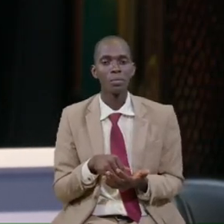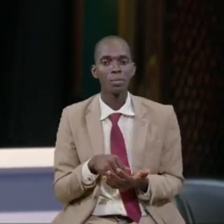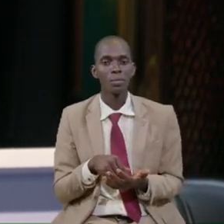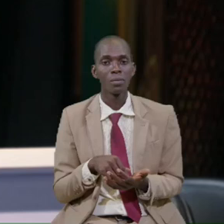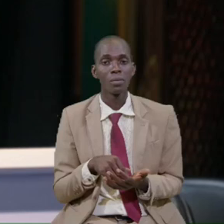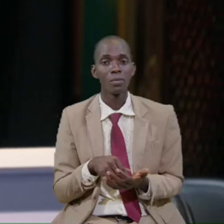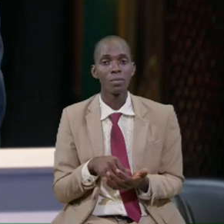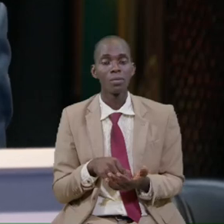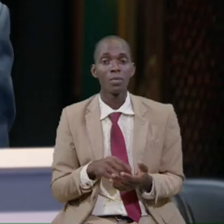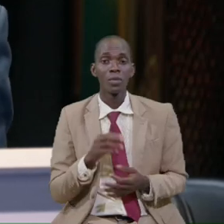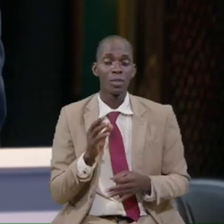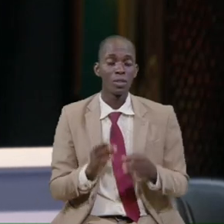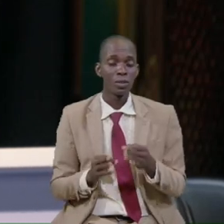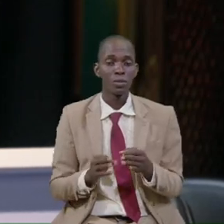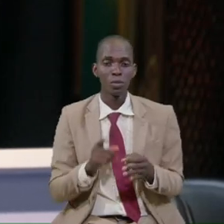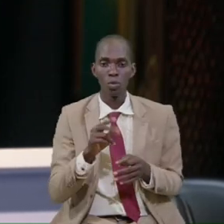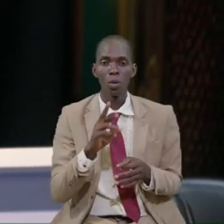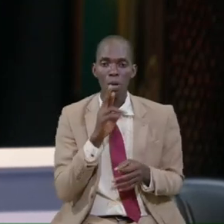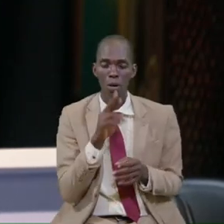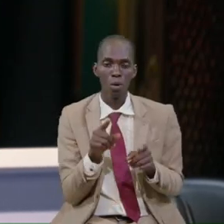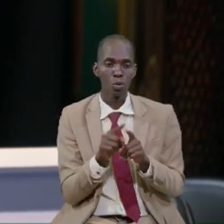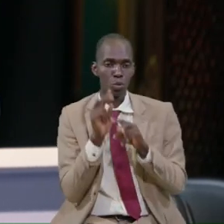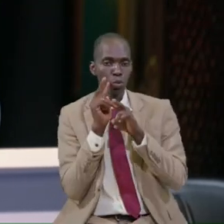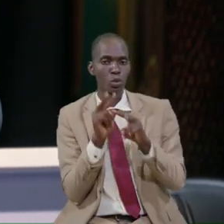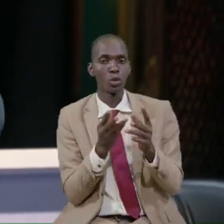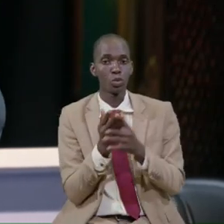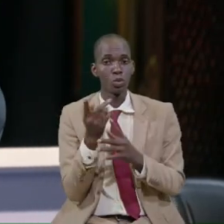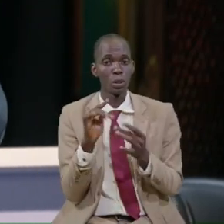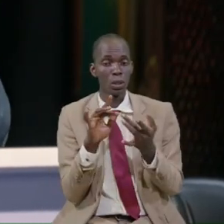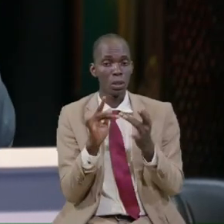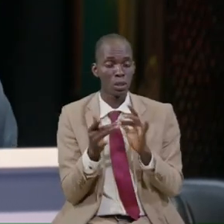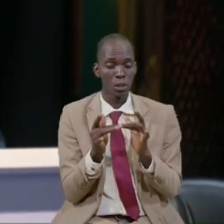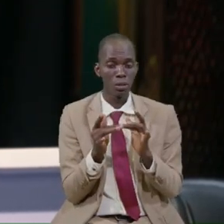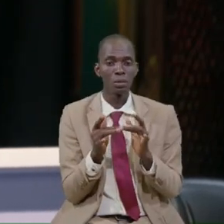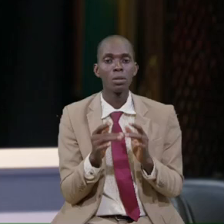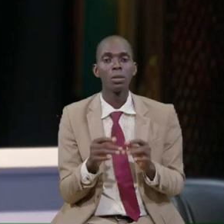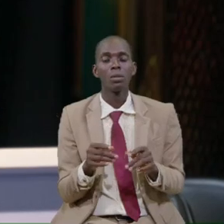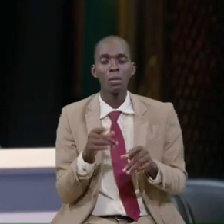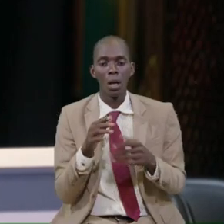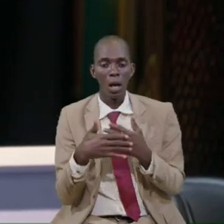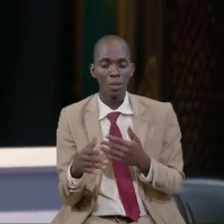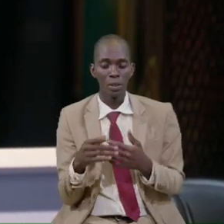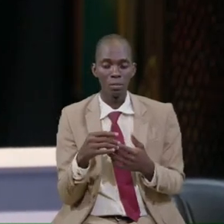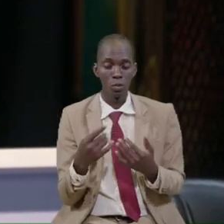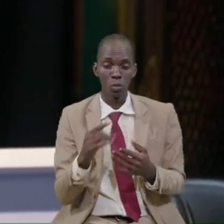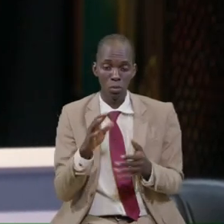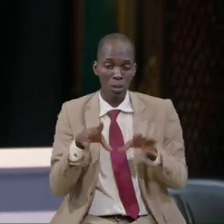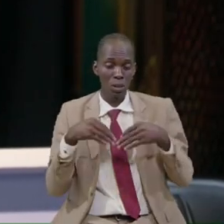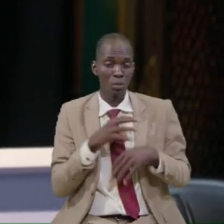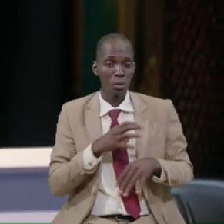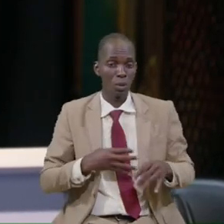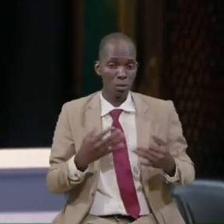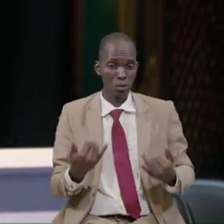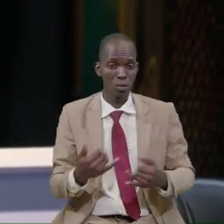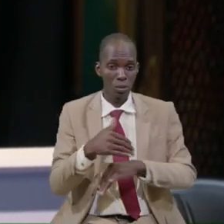Comme je l'avais dit, si vous êtes en ligne, vous venez de donner votre vie au Seigneur. Après le message de ce soir, il y a un lien qui